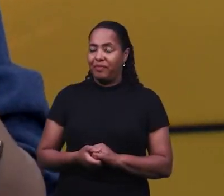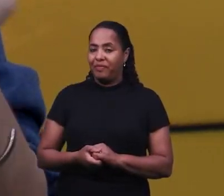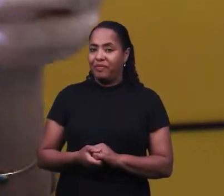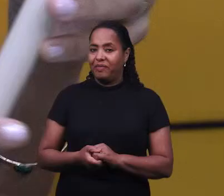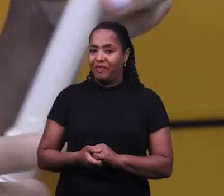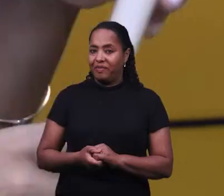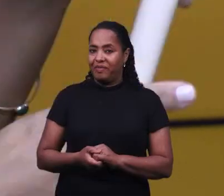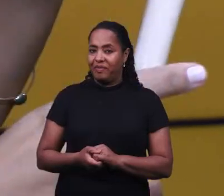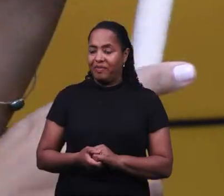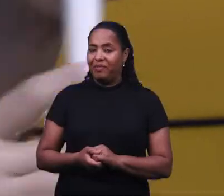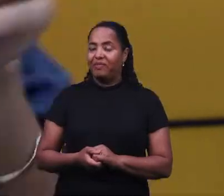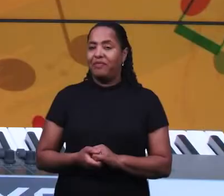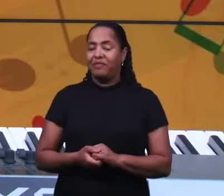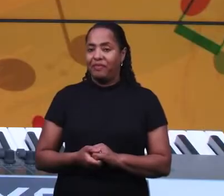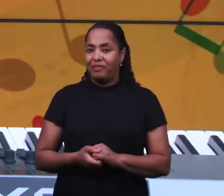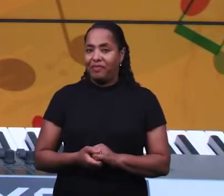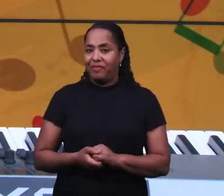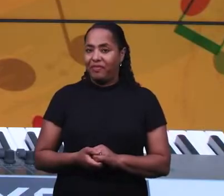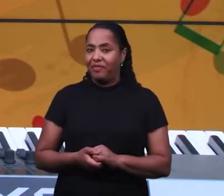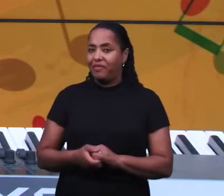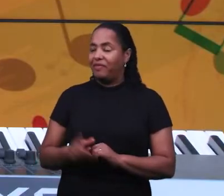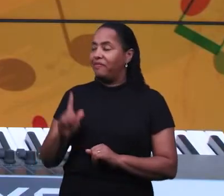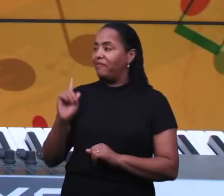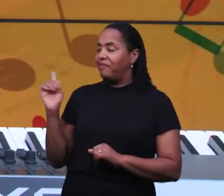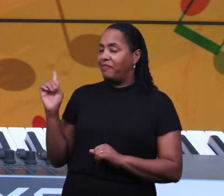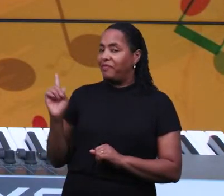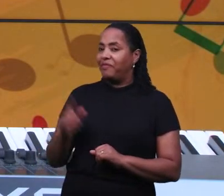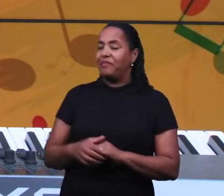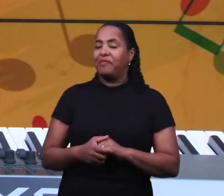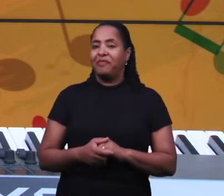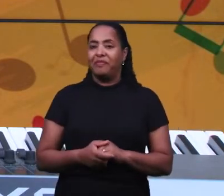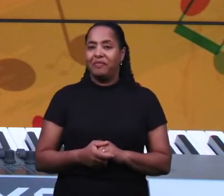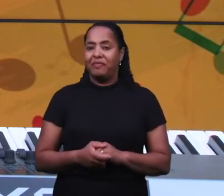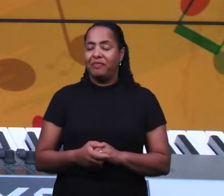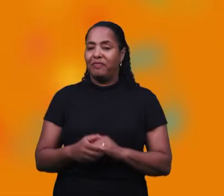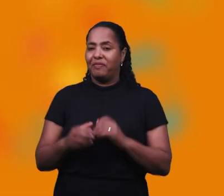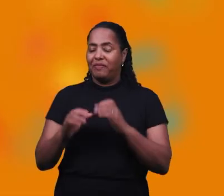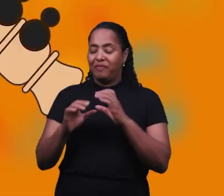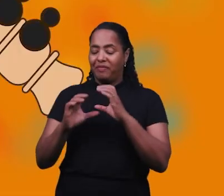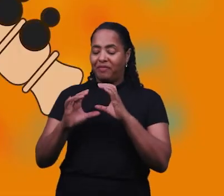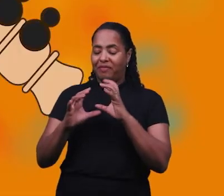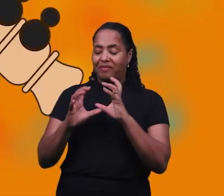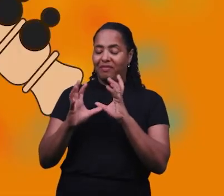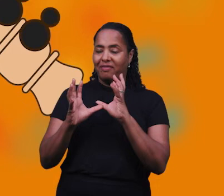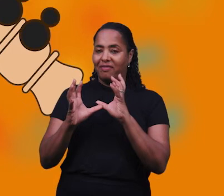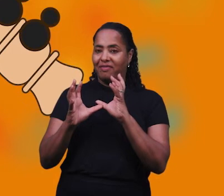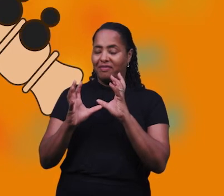C'est tout ouvert et derrière bouché. On va faire 3.